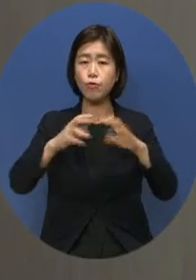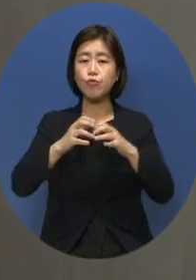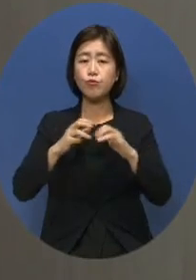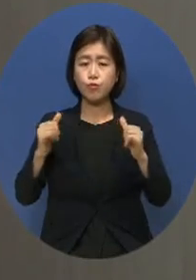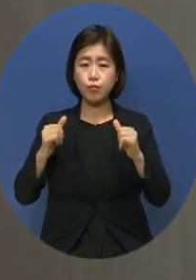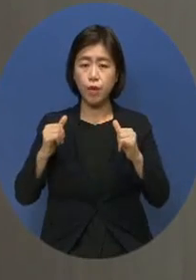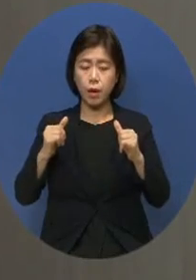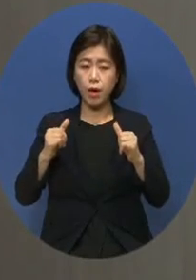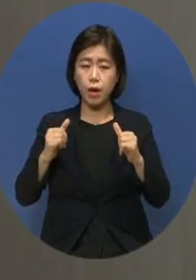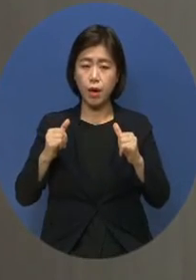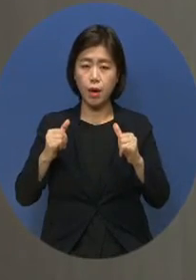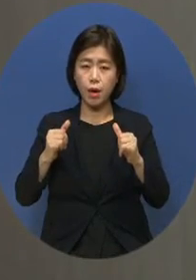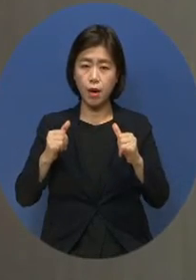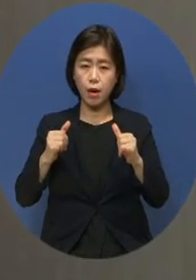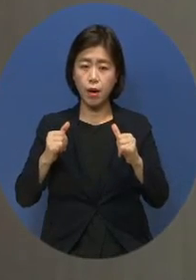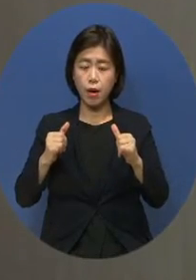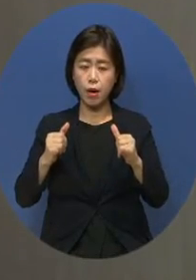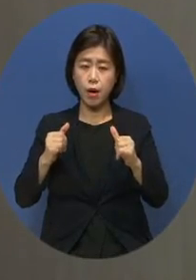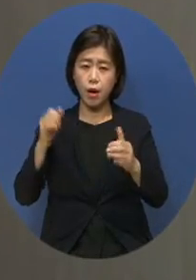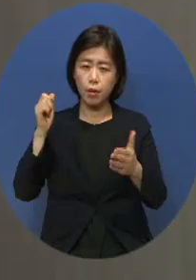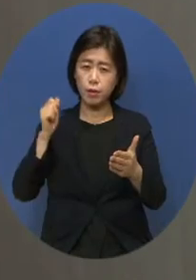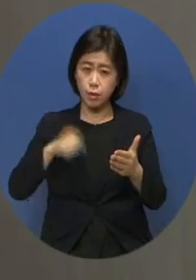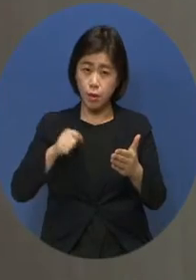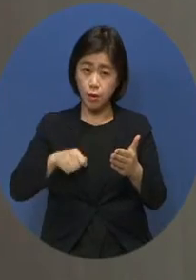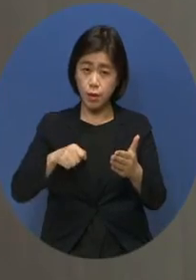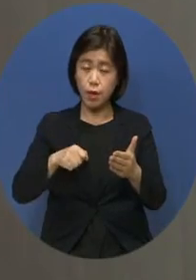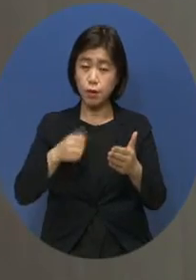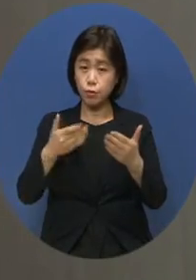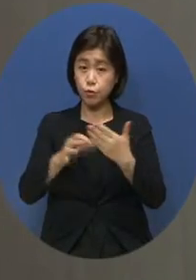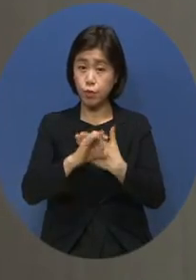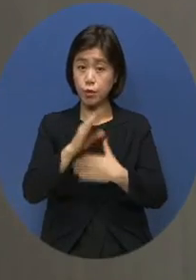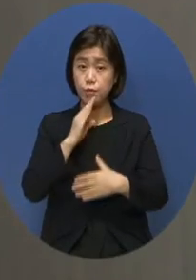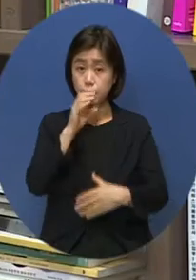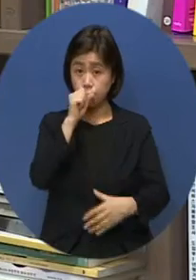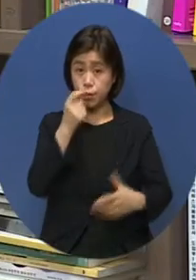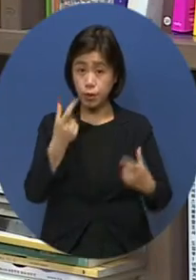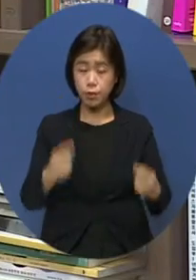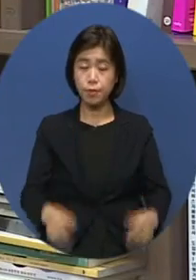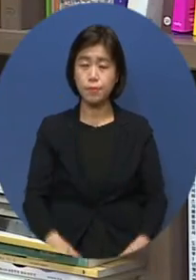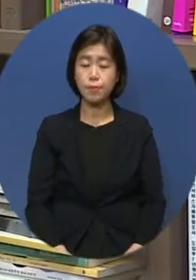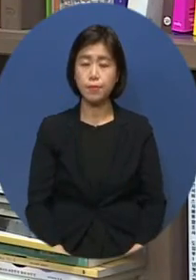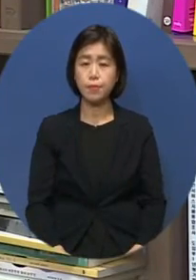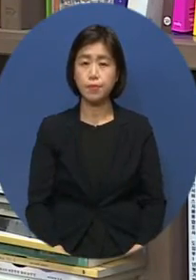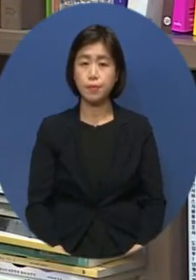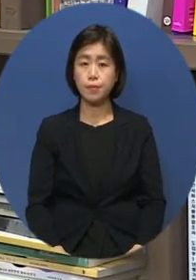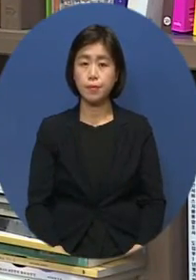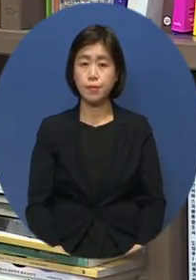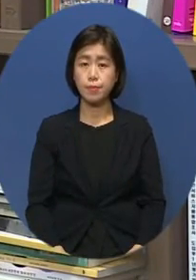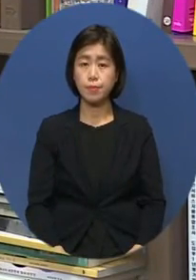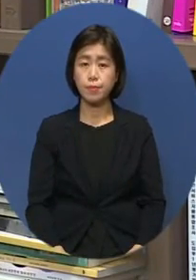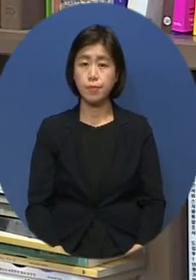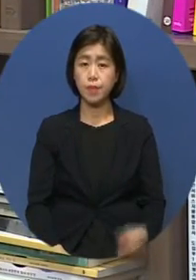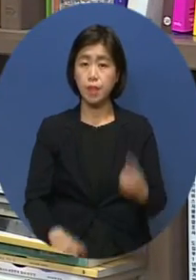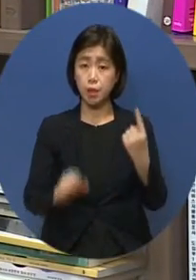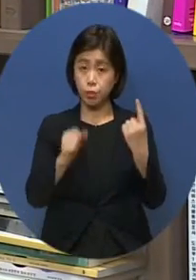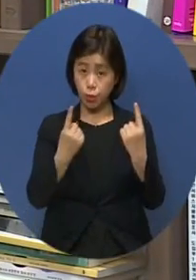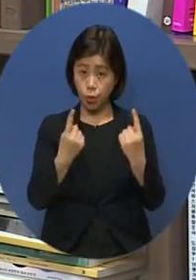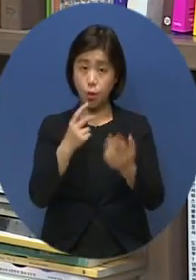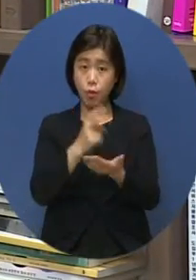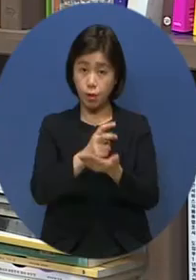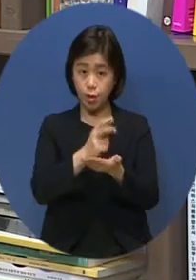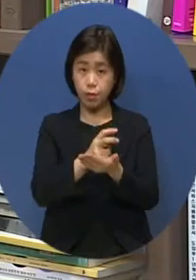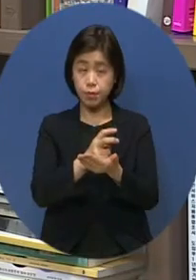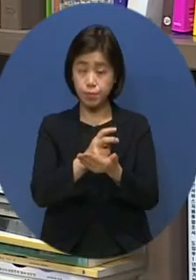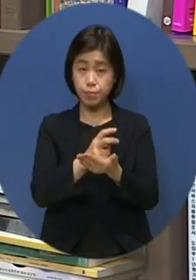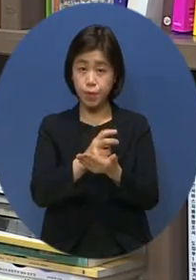하는 것을 규정하는 게 굉장히 구조 변화에 있어서 상징적인 거라고 봤어요. 네. 그럼 처음에 이제 이 1호 법안이 국회의